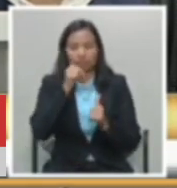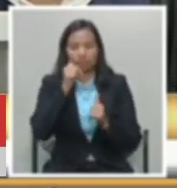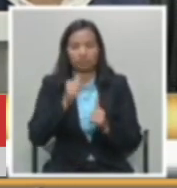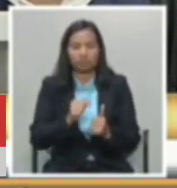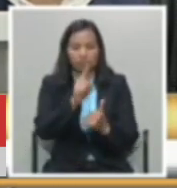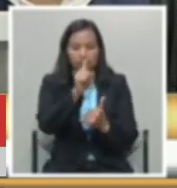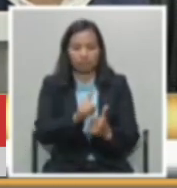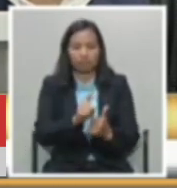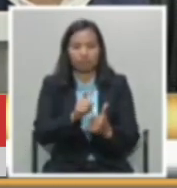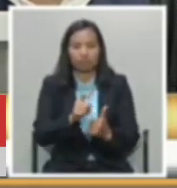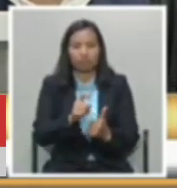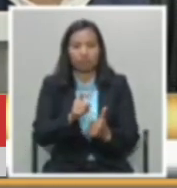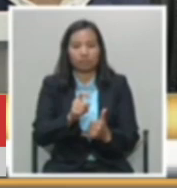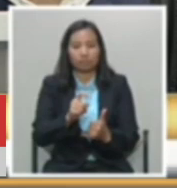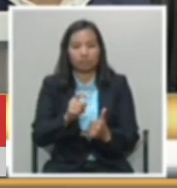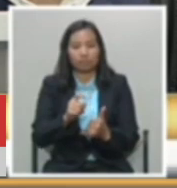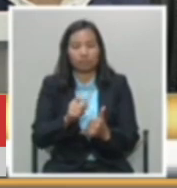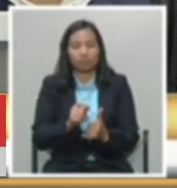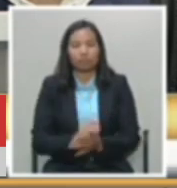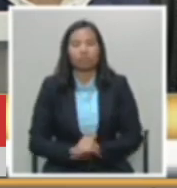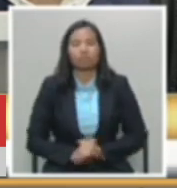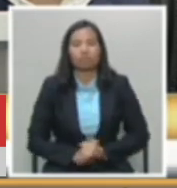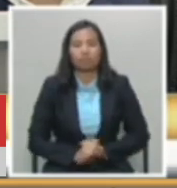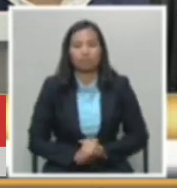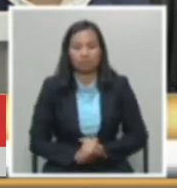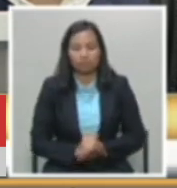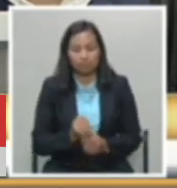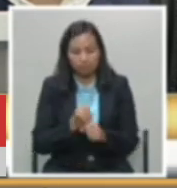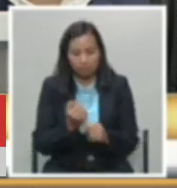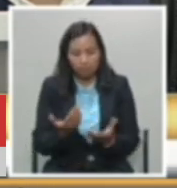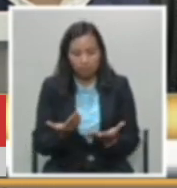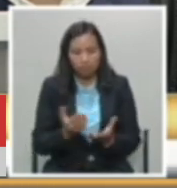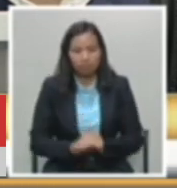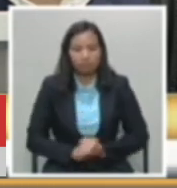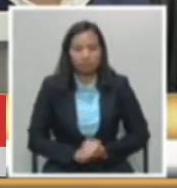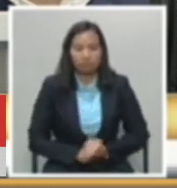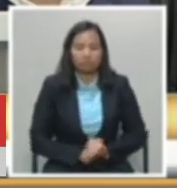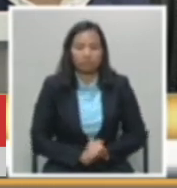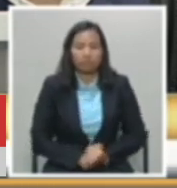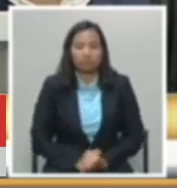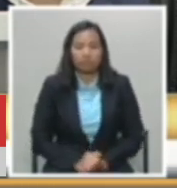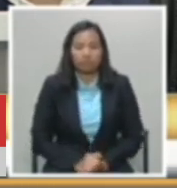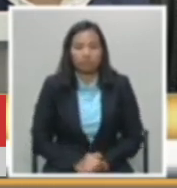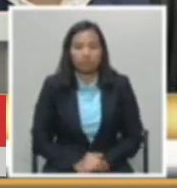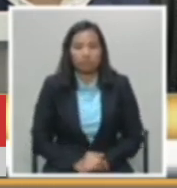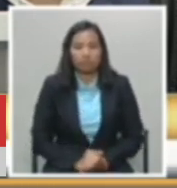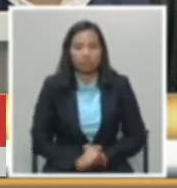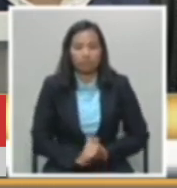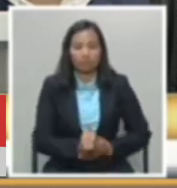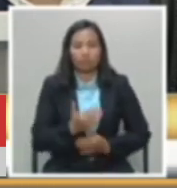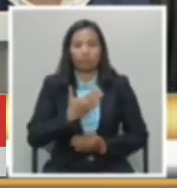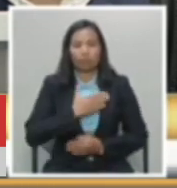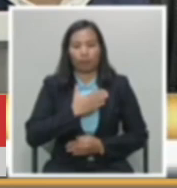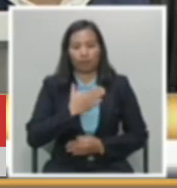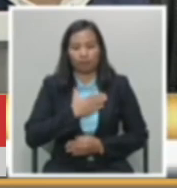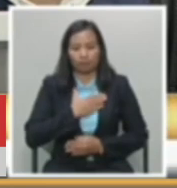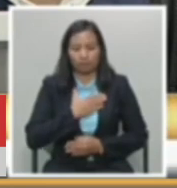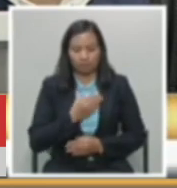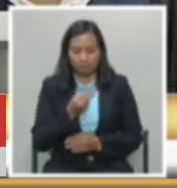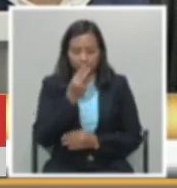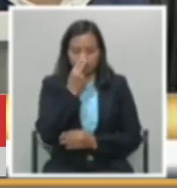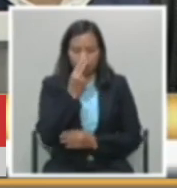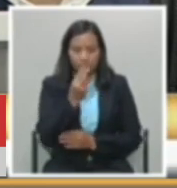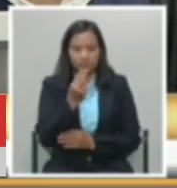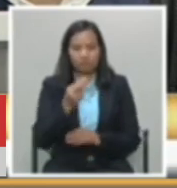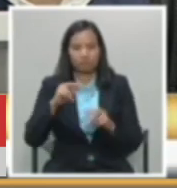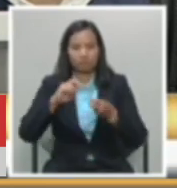หรือยังท่านประธานที่เคารพมันเกิดขึ้นได้อย่างไรเพราะนั้นเราจะต้องมาดูว่าอะไรที่จะเป็นสา